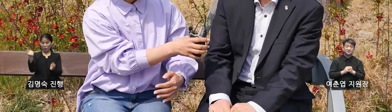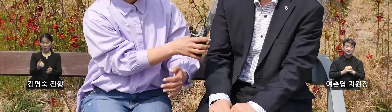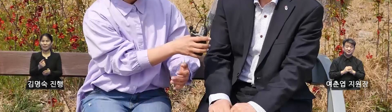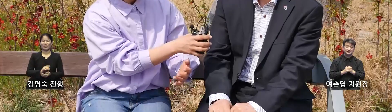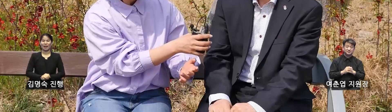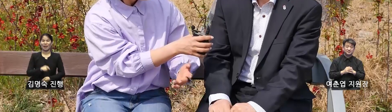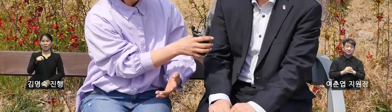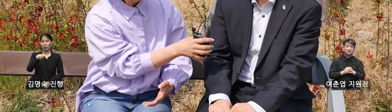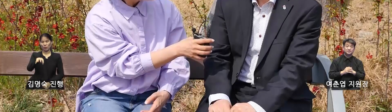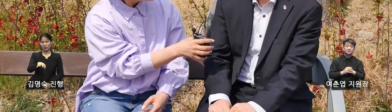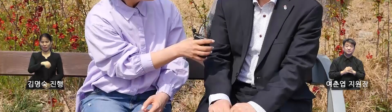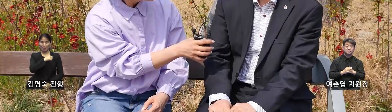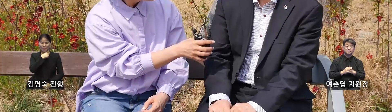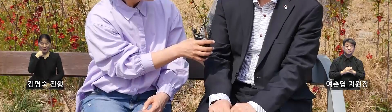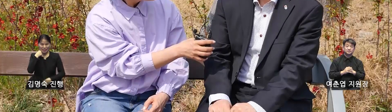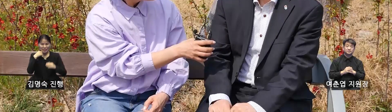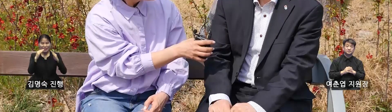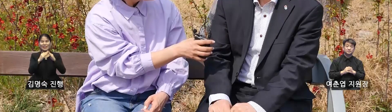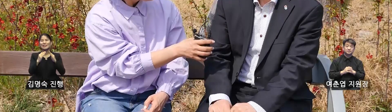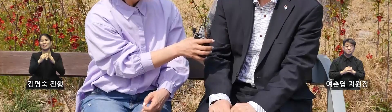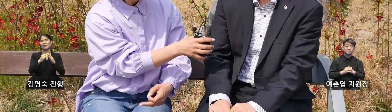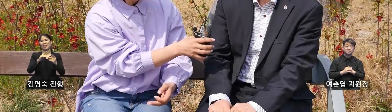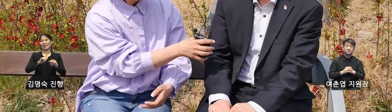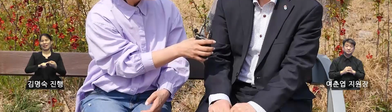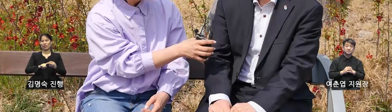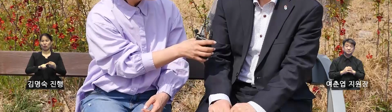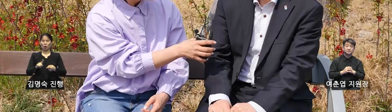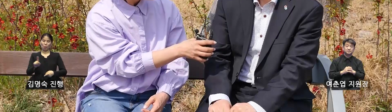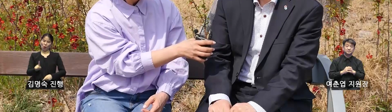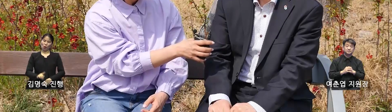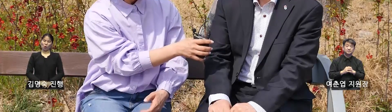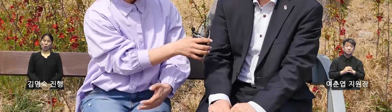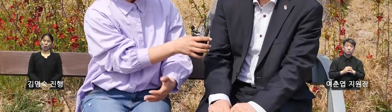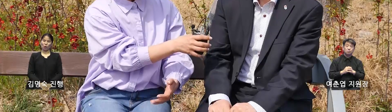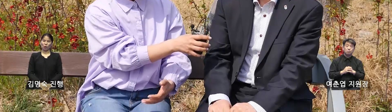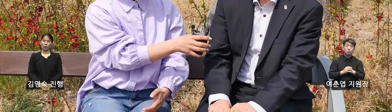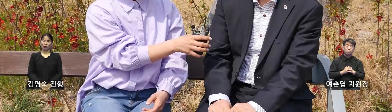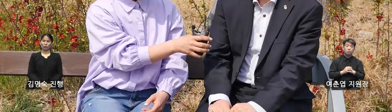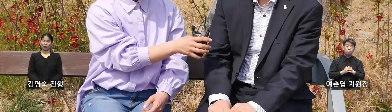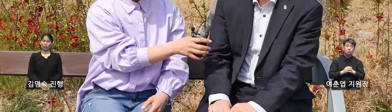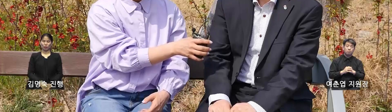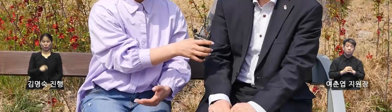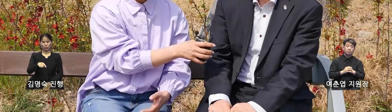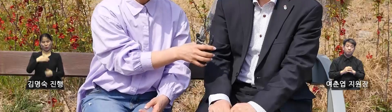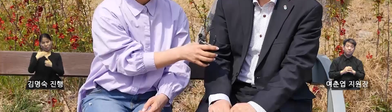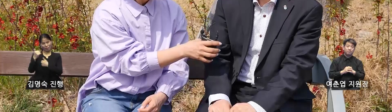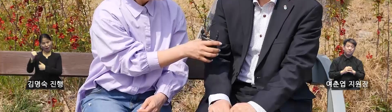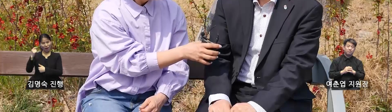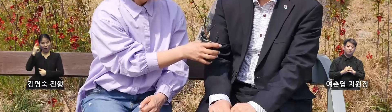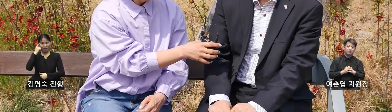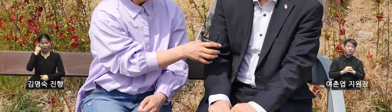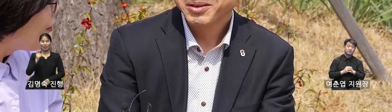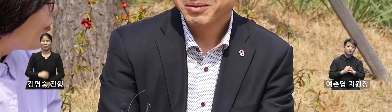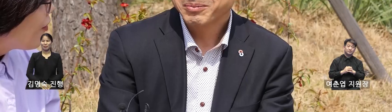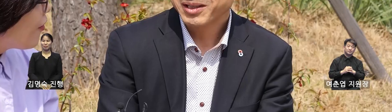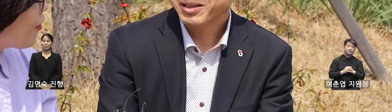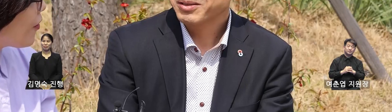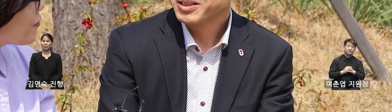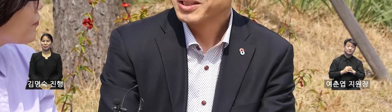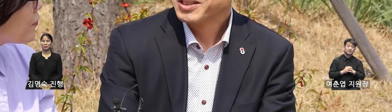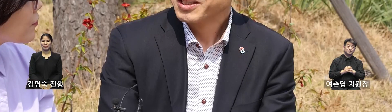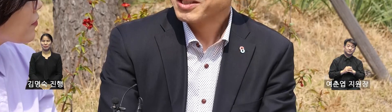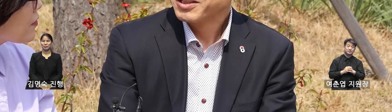예. 오늘 또 이곳에 맛집이 어떤 맛집이 있어서 이곳을 불러주셨나요?